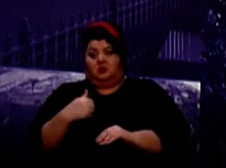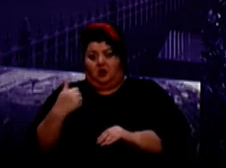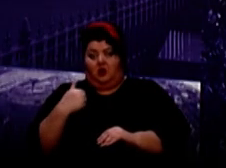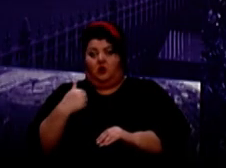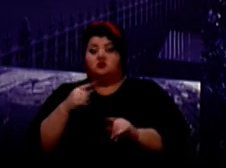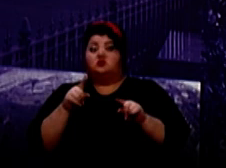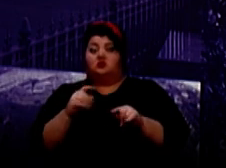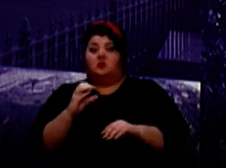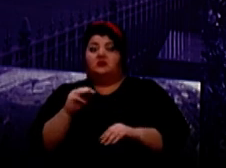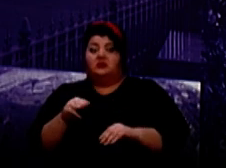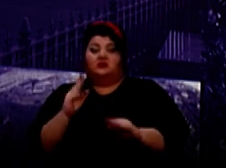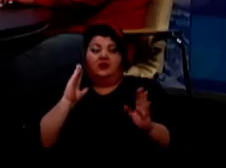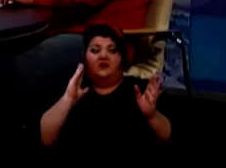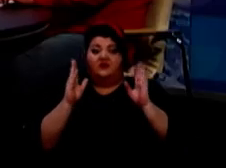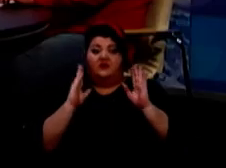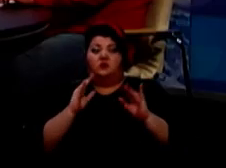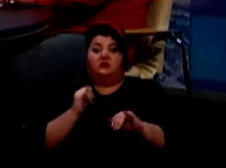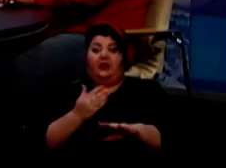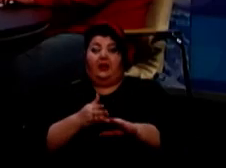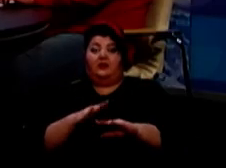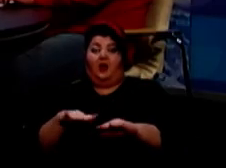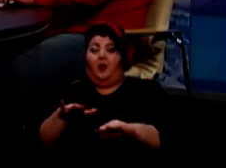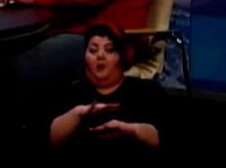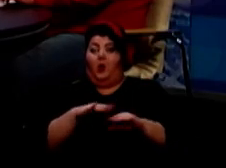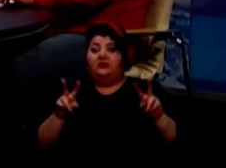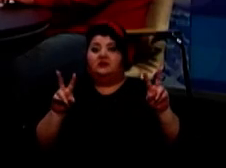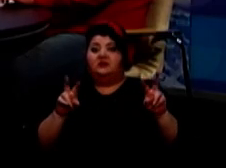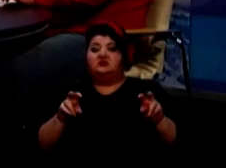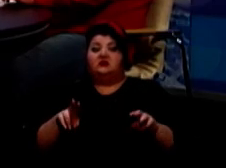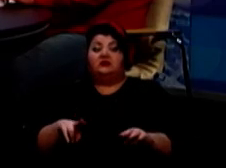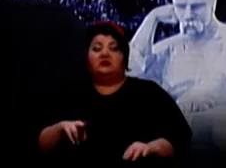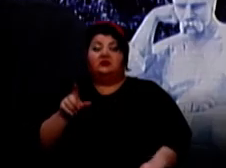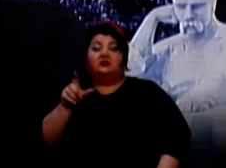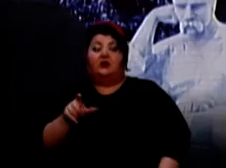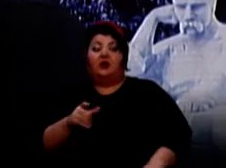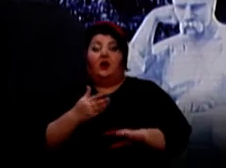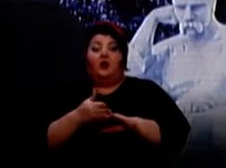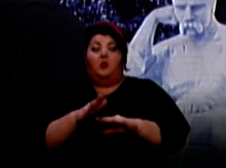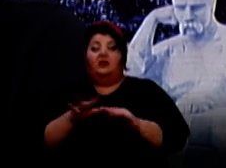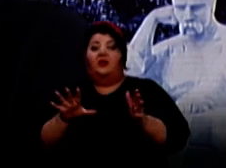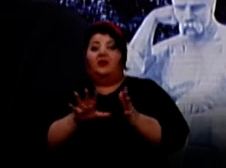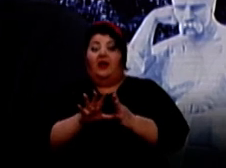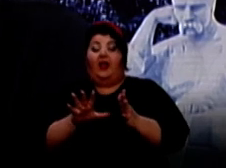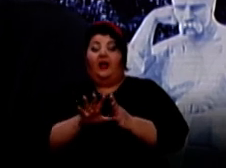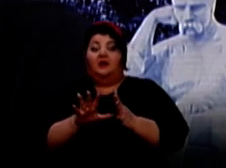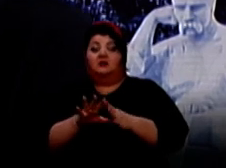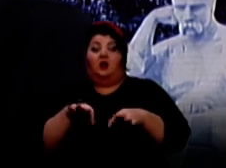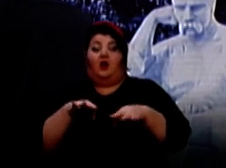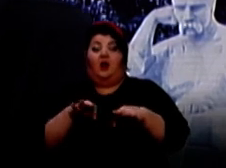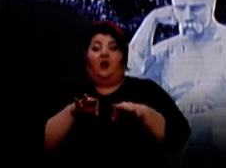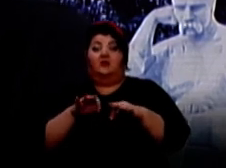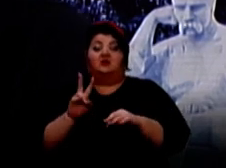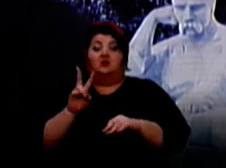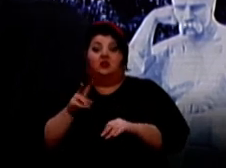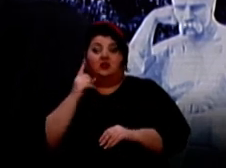статті в Фейсбуці і на Полтавщині. Директор Полтава Електроавтотранс повідомив